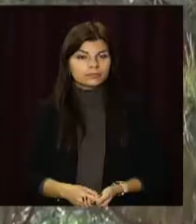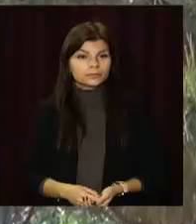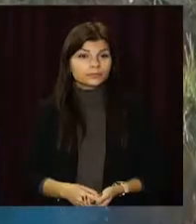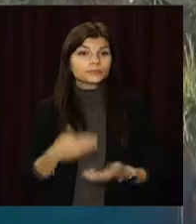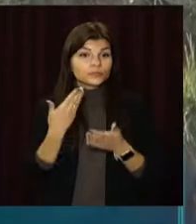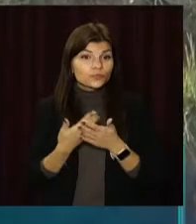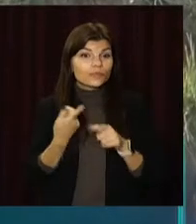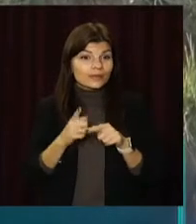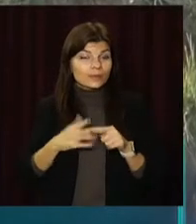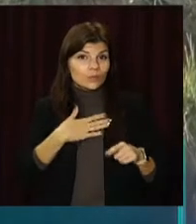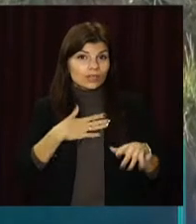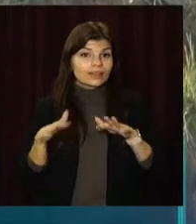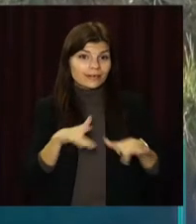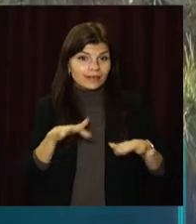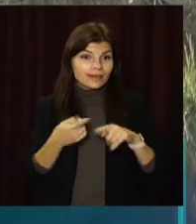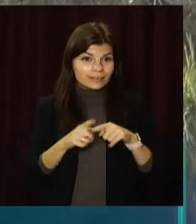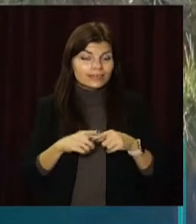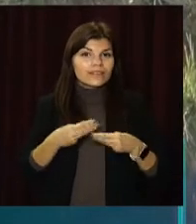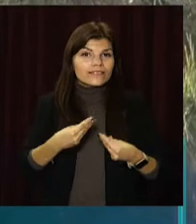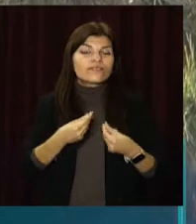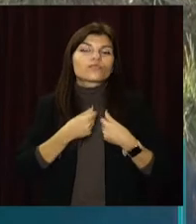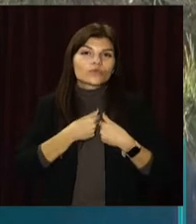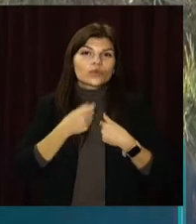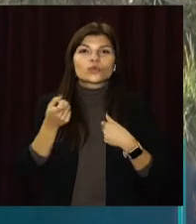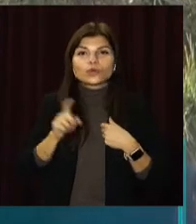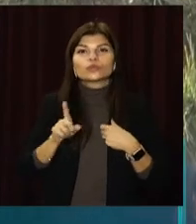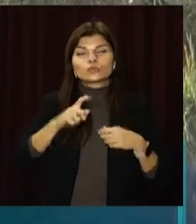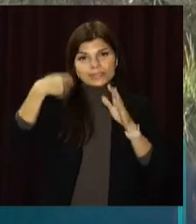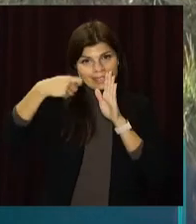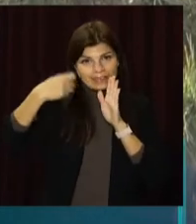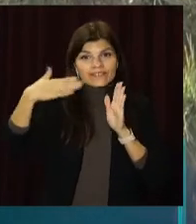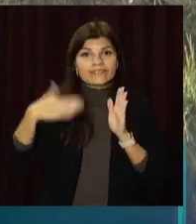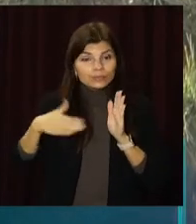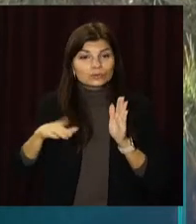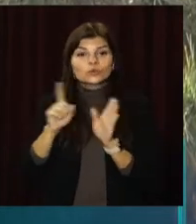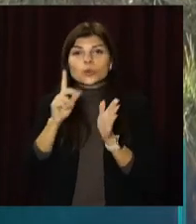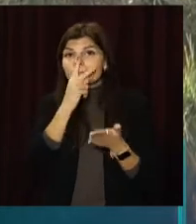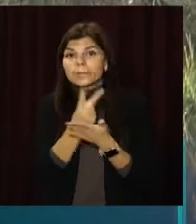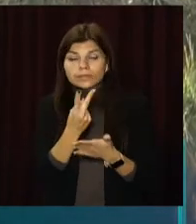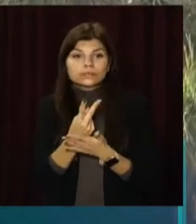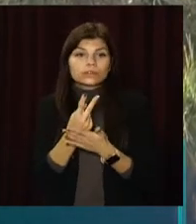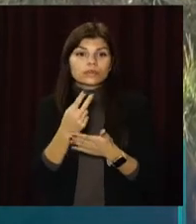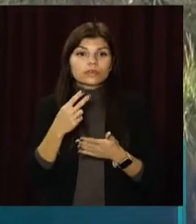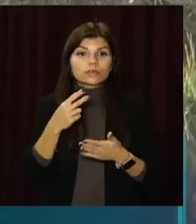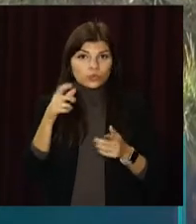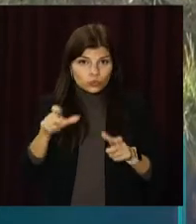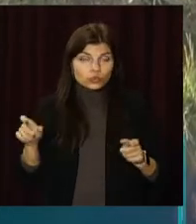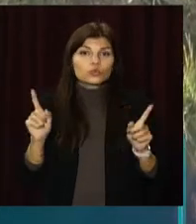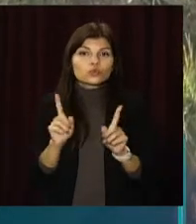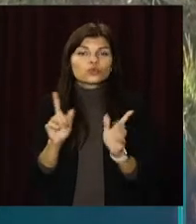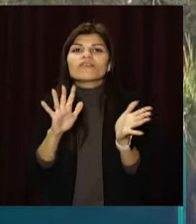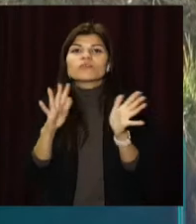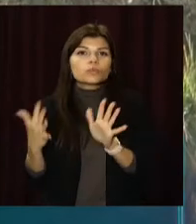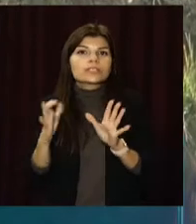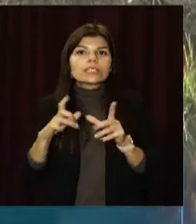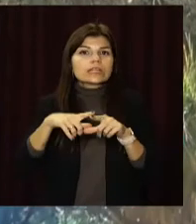Ось ця моя діяльність і надихнула мене на те, щоб зняти відео, щоб показати наочно людям, що